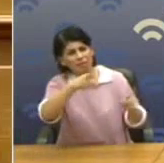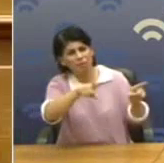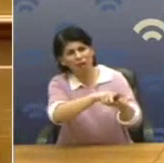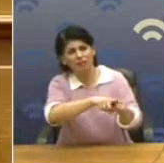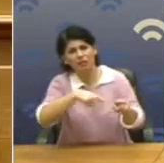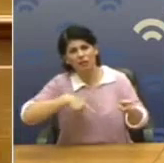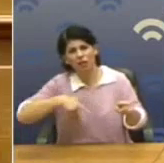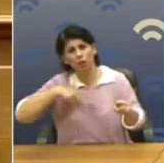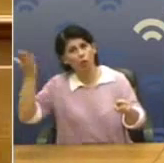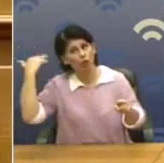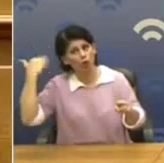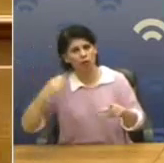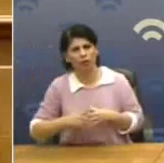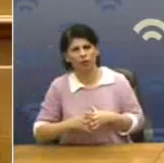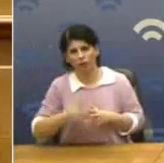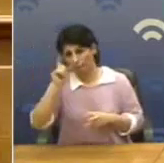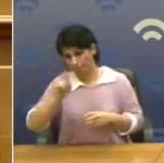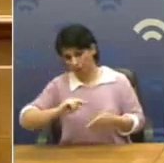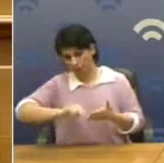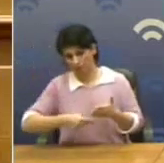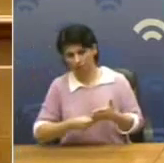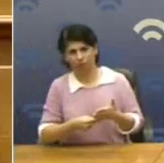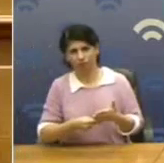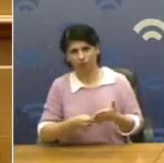τότε? Μήπως είχατε υπογράψει πλεονάσματα